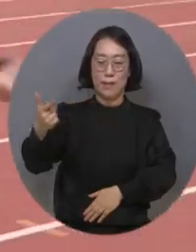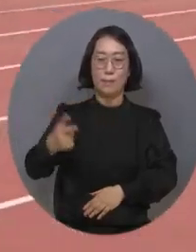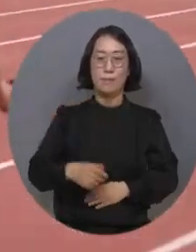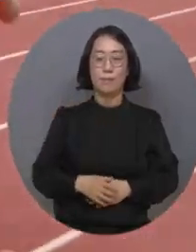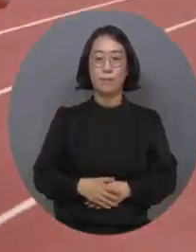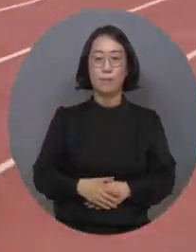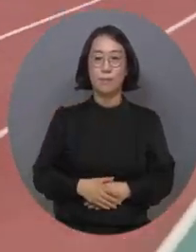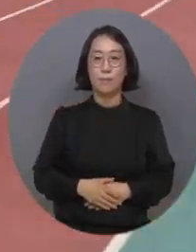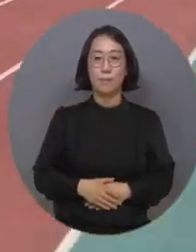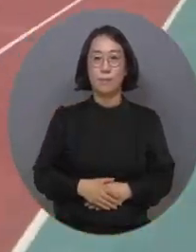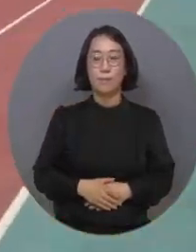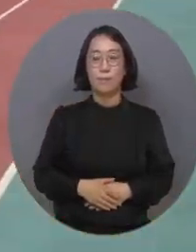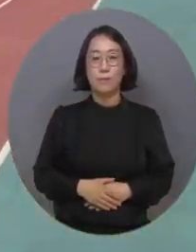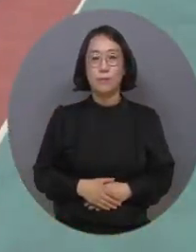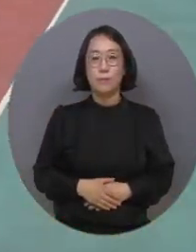복식tv 뉴스 황윤재입니다